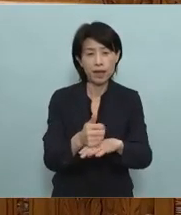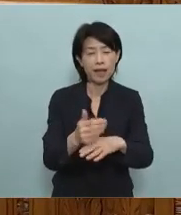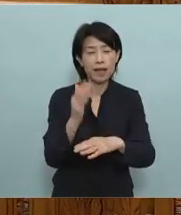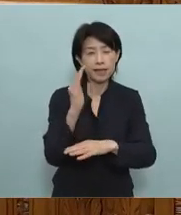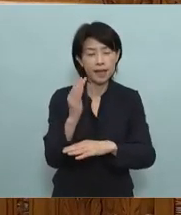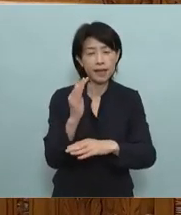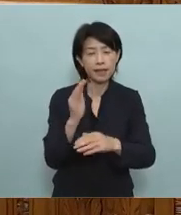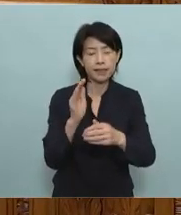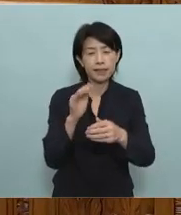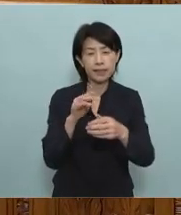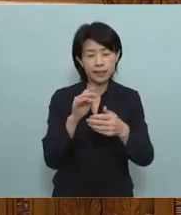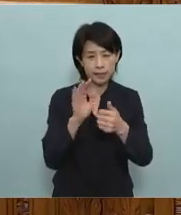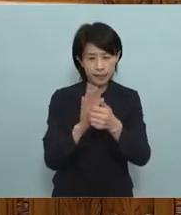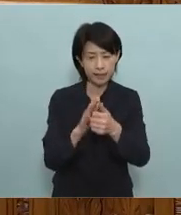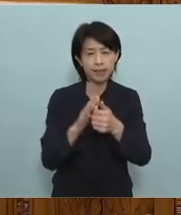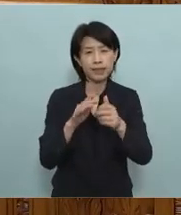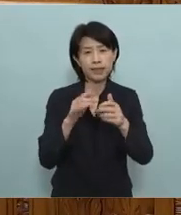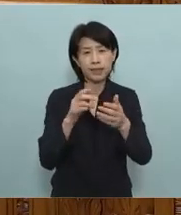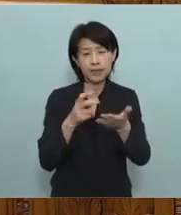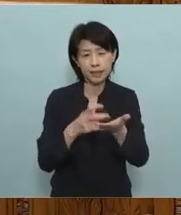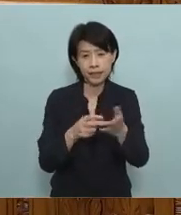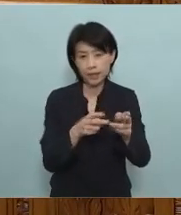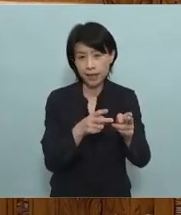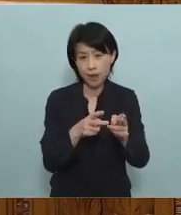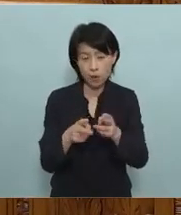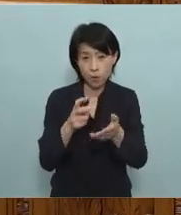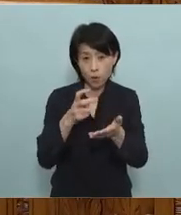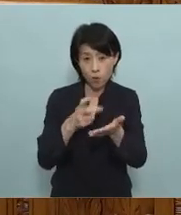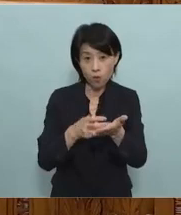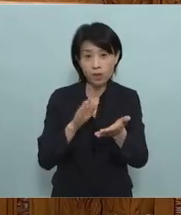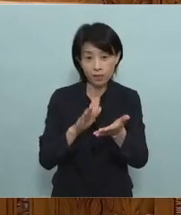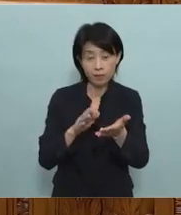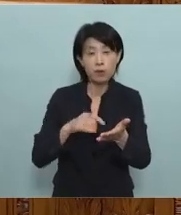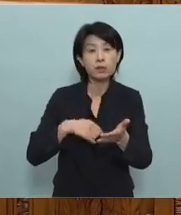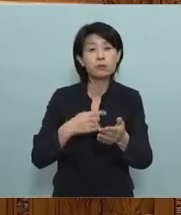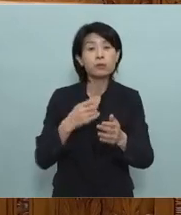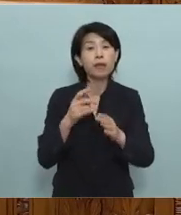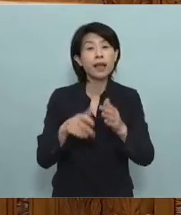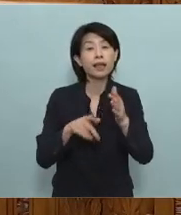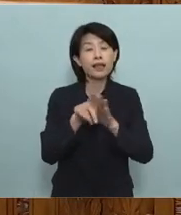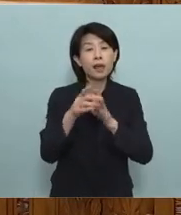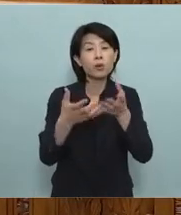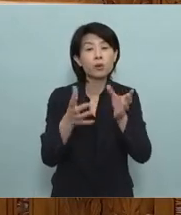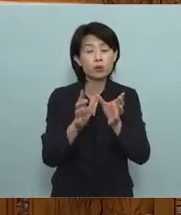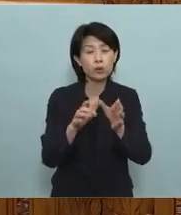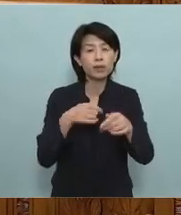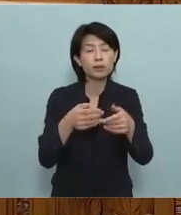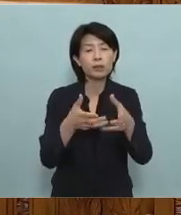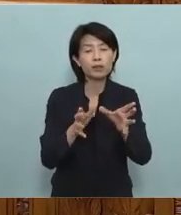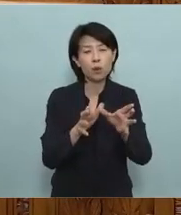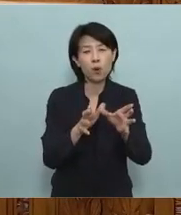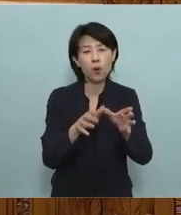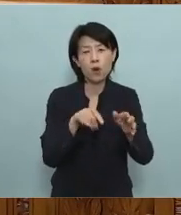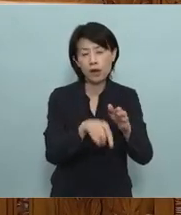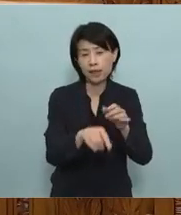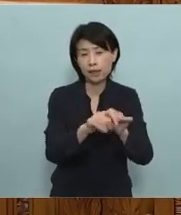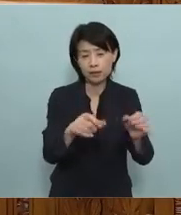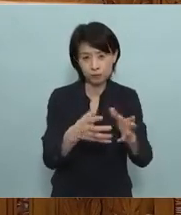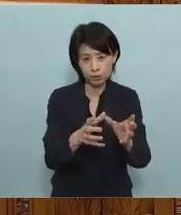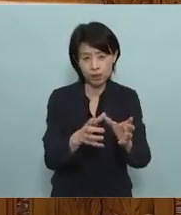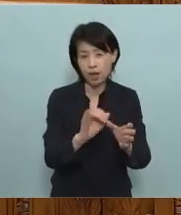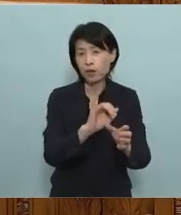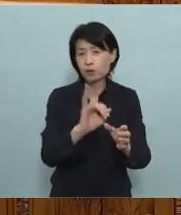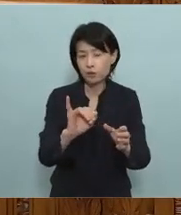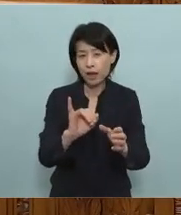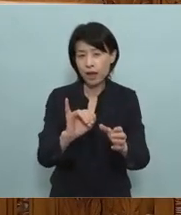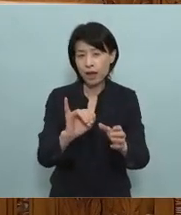法の主務大臣でありながら、ご本人が代表を務める自民党支部や妻が代表を務める政治団体